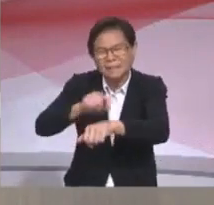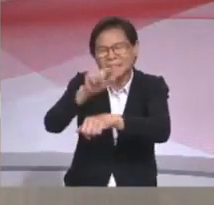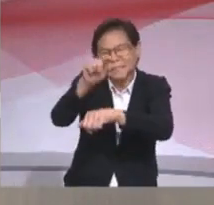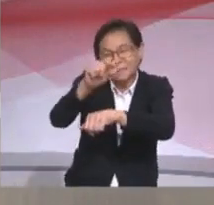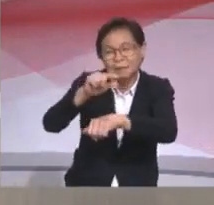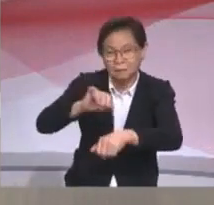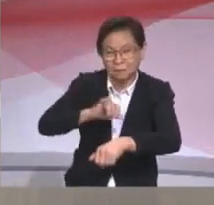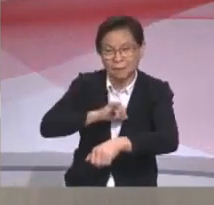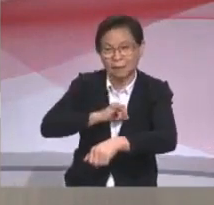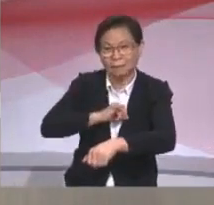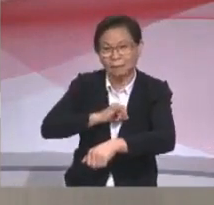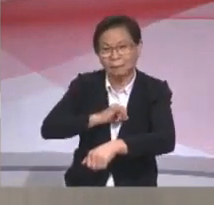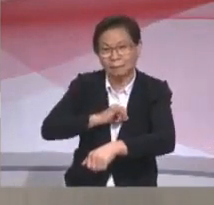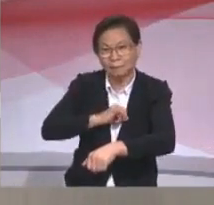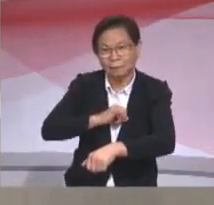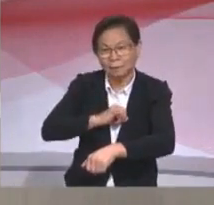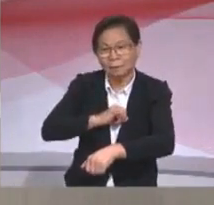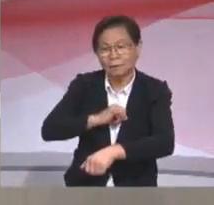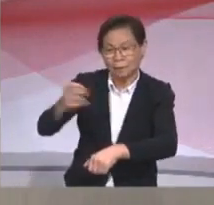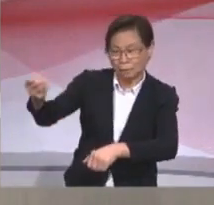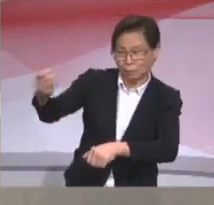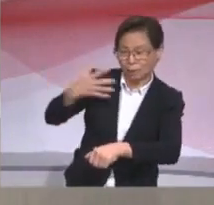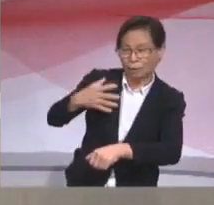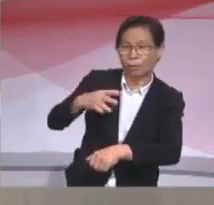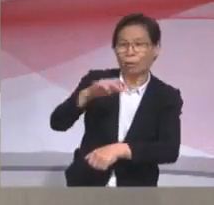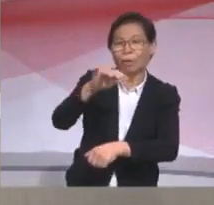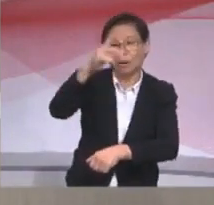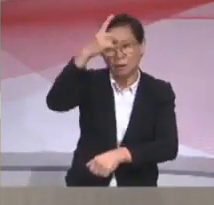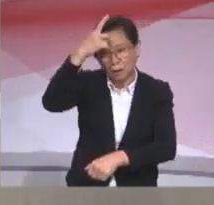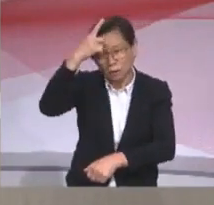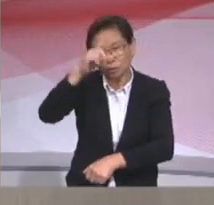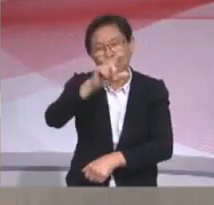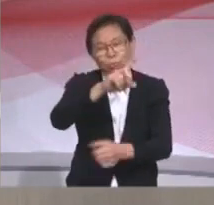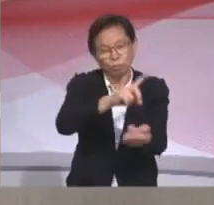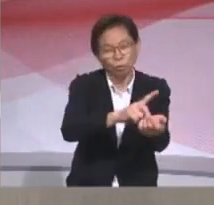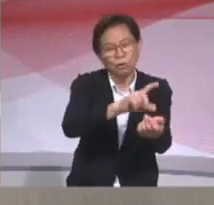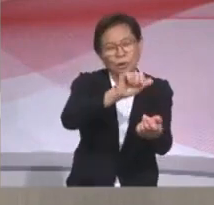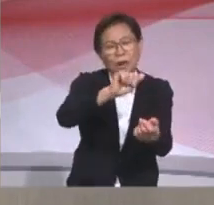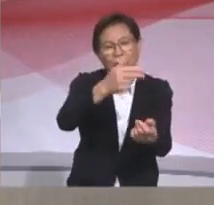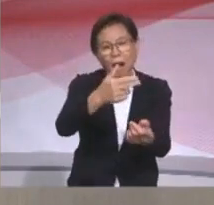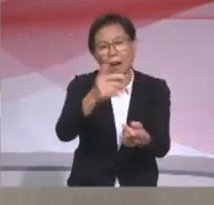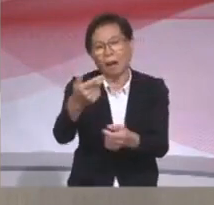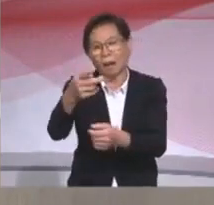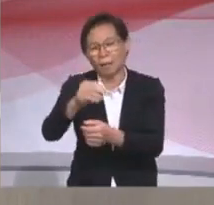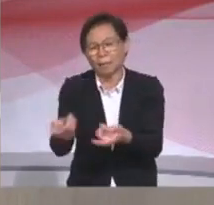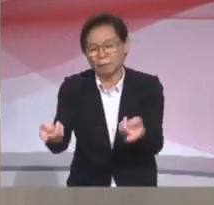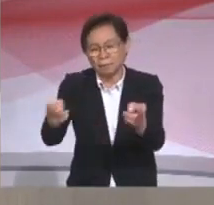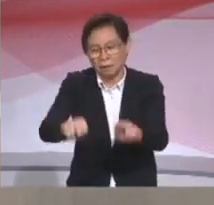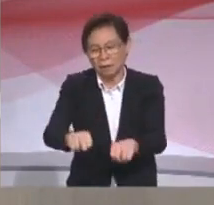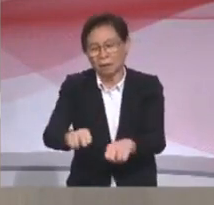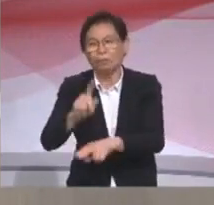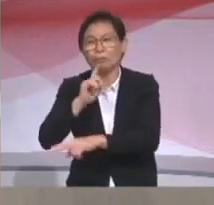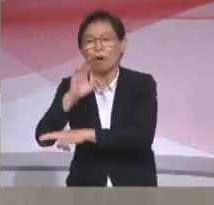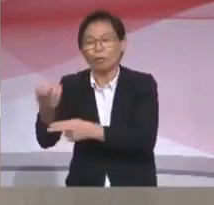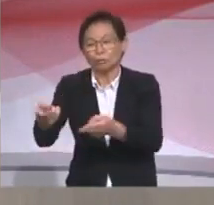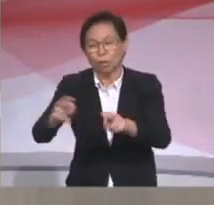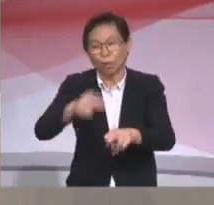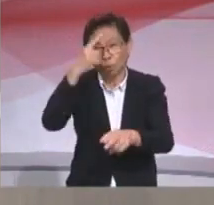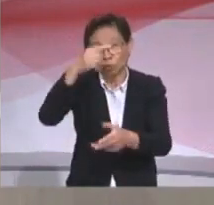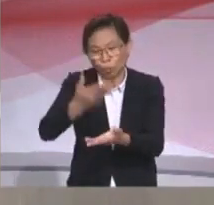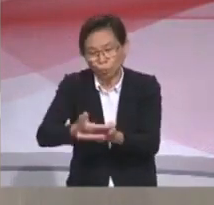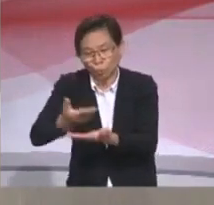terdekat saya difahamkan Yang Berhormat Dato' Sri Dr. Adham akan menandatangani kontrak untuk kita